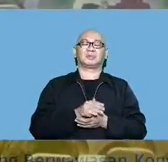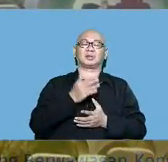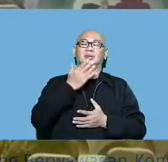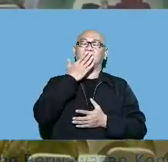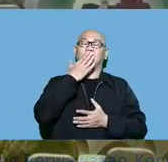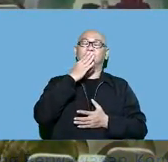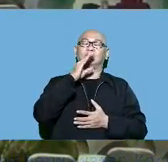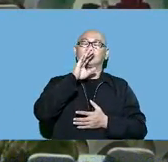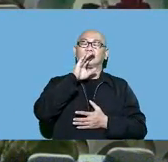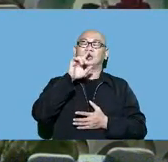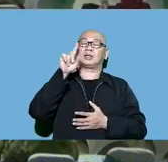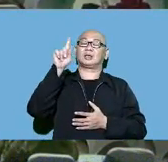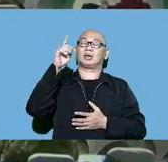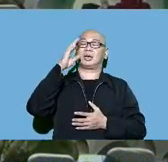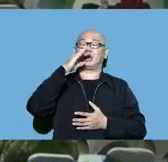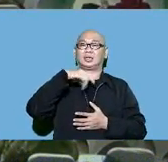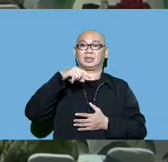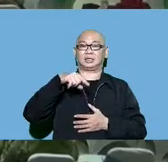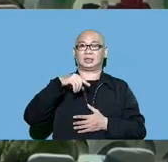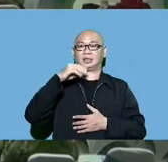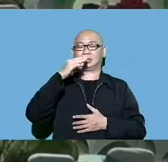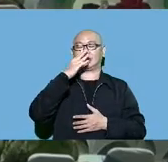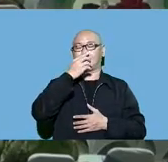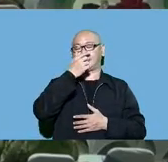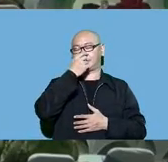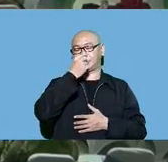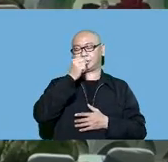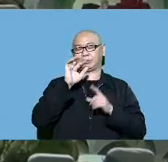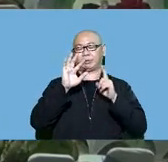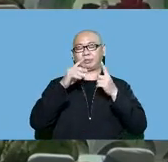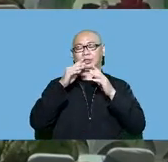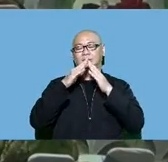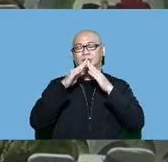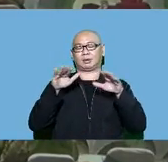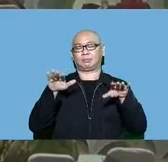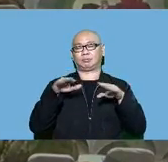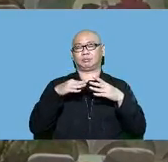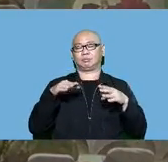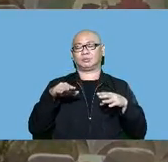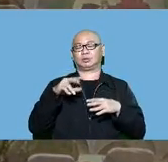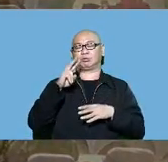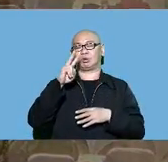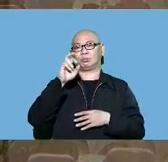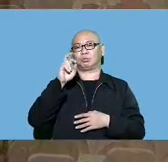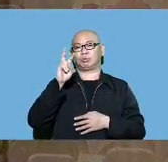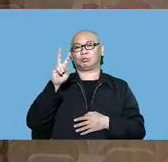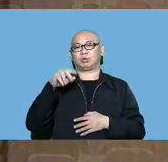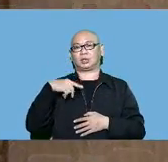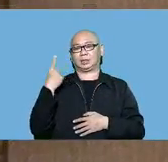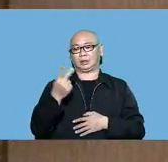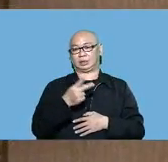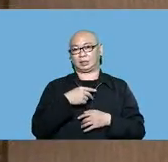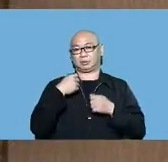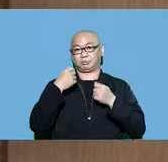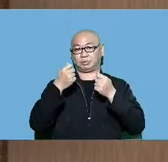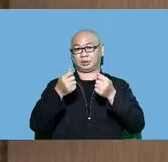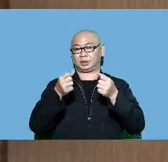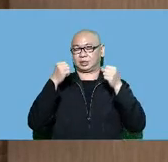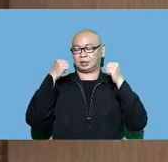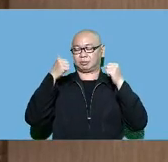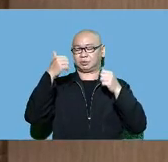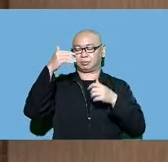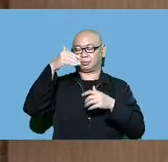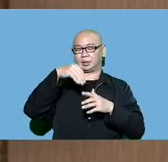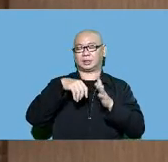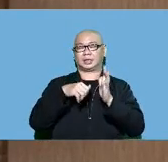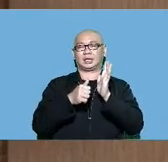Alhamdulillah pada hari ini, Kamis 15 Desember 2022, kita diberi kesehatan sehingga dapat menghadiri